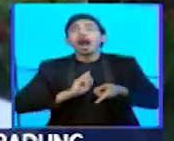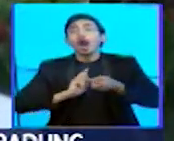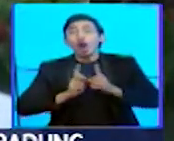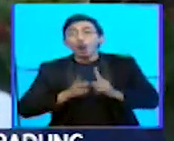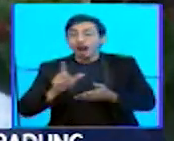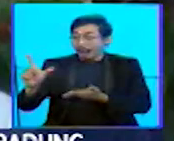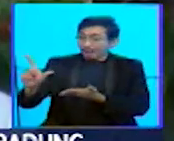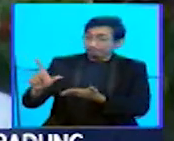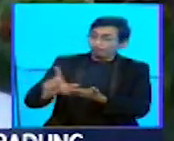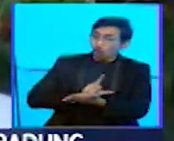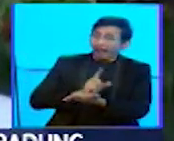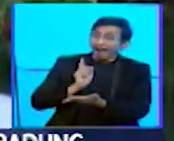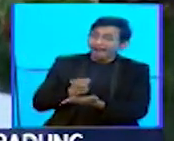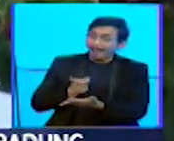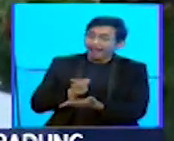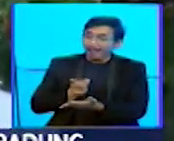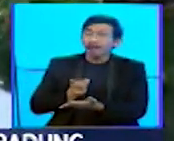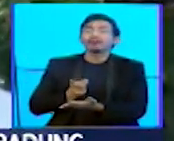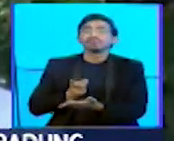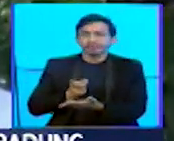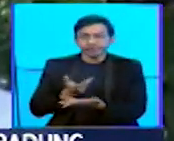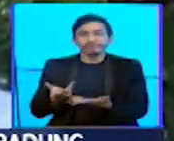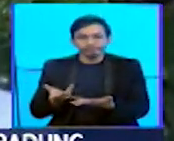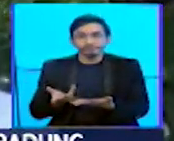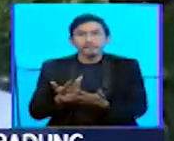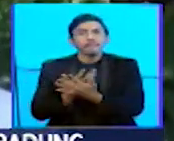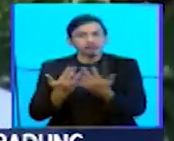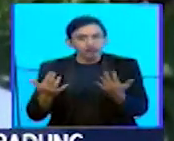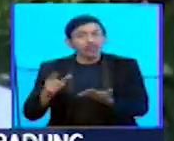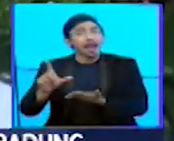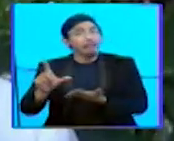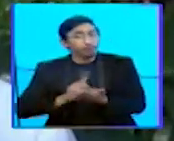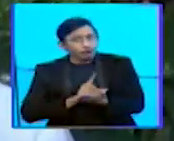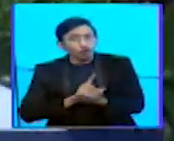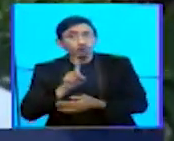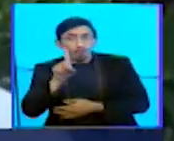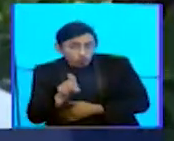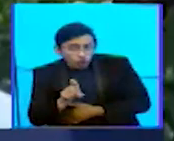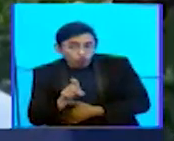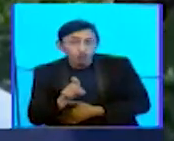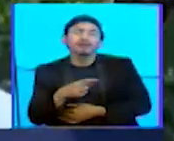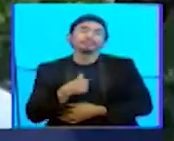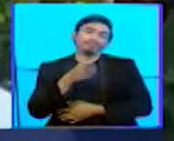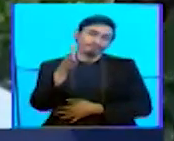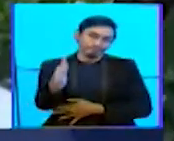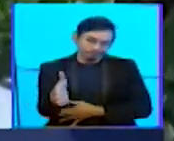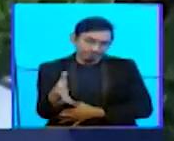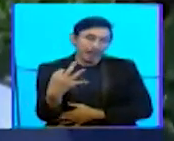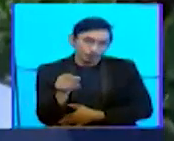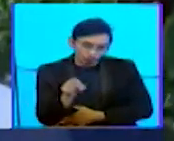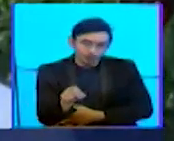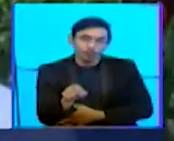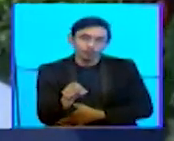laporan-laporan daripada masyarakat yang kiranya memerlukan penanganan, itu baru kita akan jalan. Kalau tidak, kita